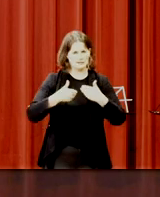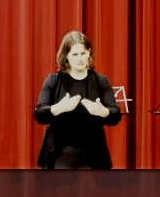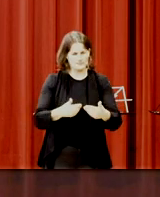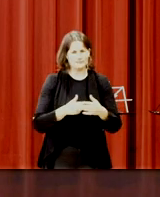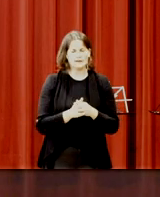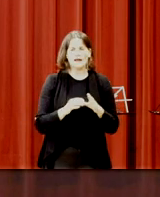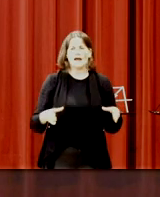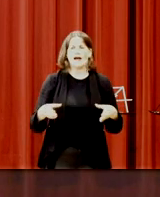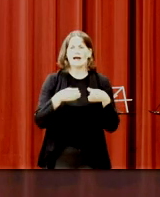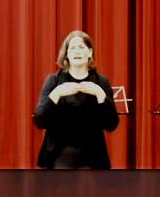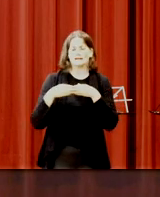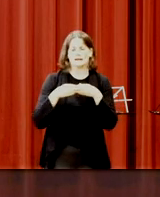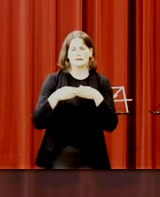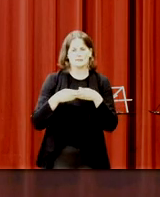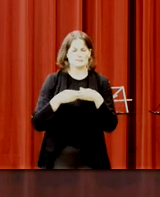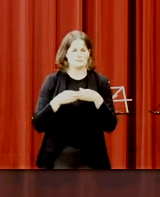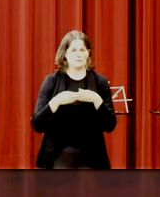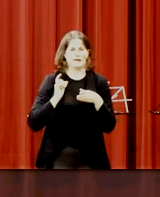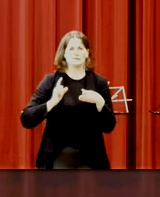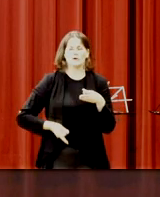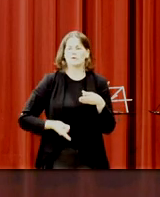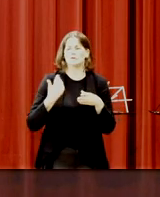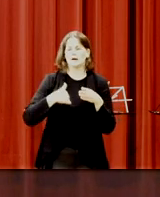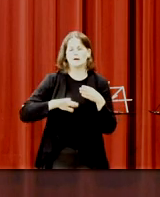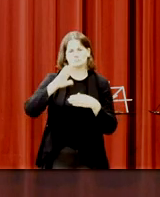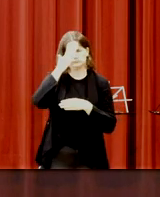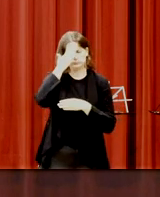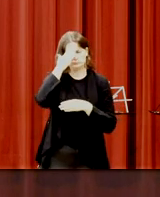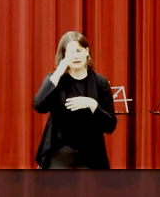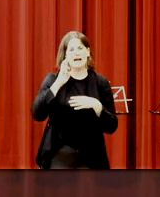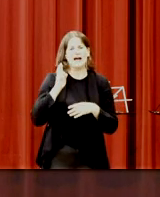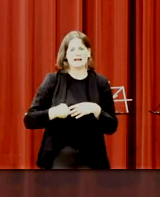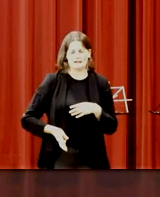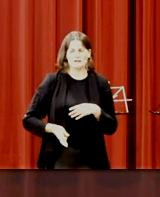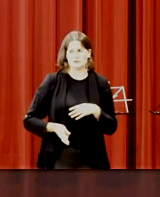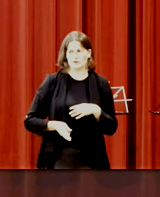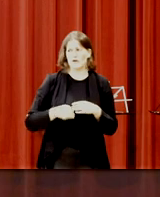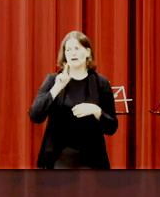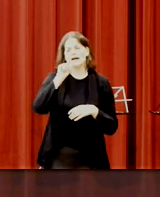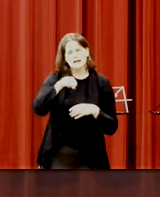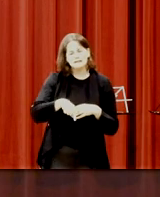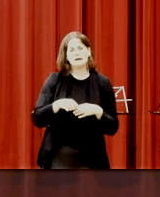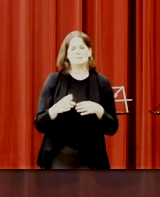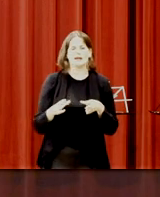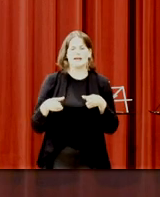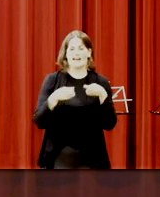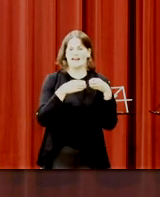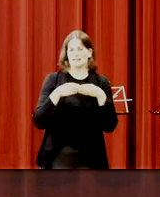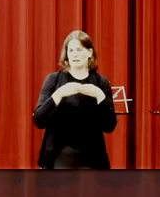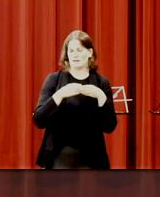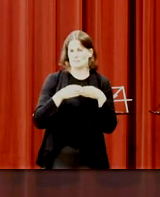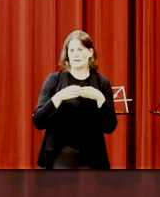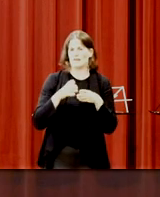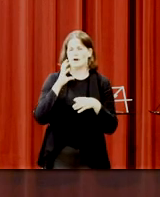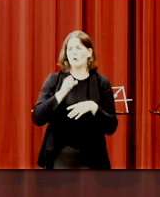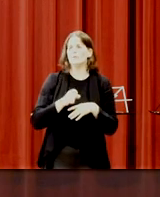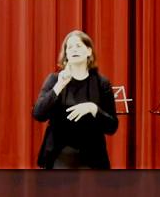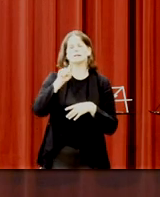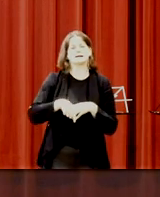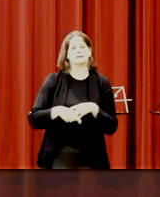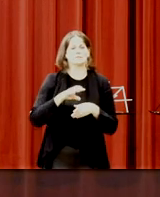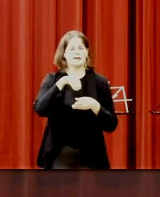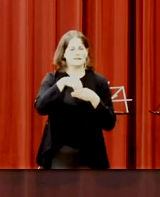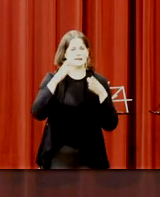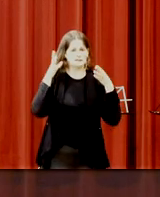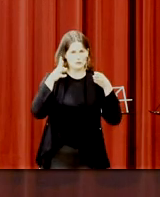govern que està representat en el Consell Social, naturalment sense excloure els altres. El doctor Jordi Gavaldà, el degà